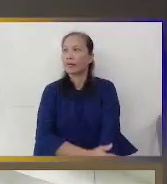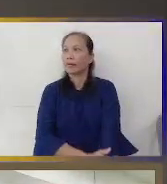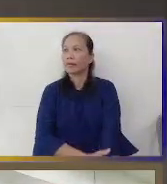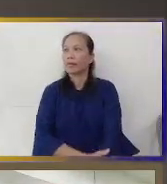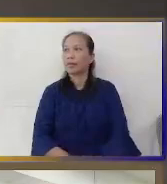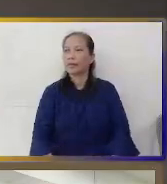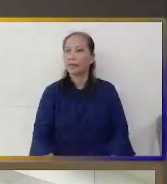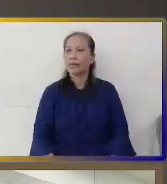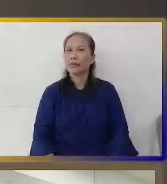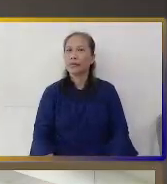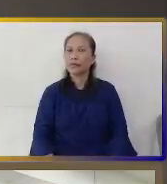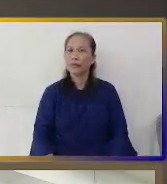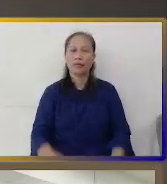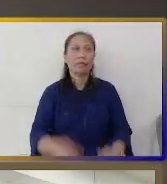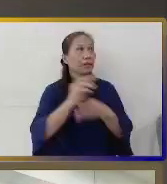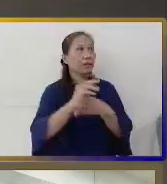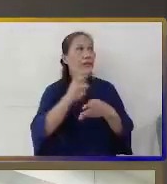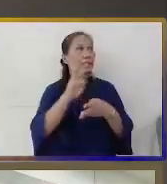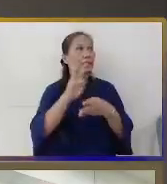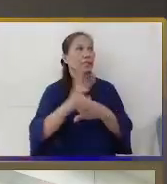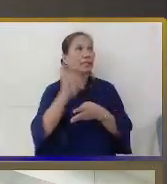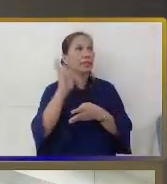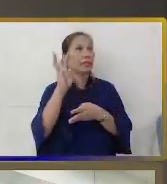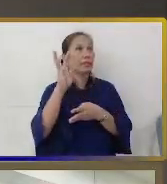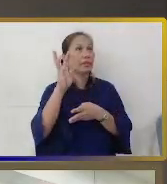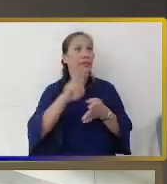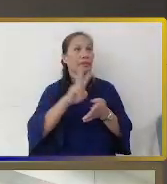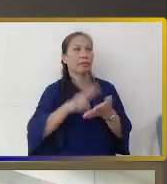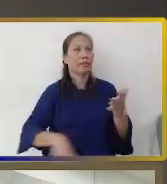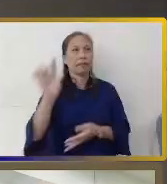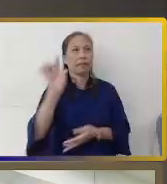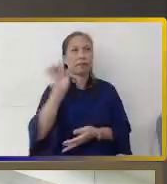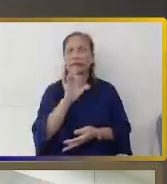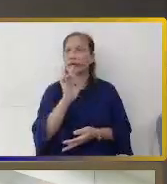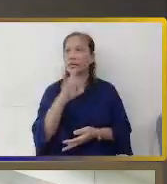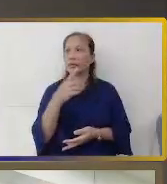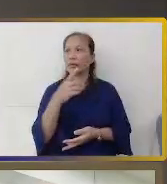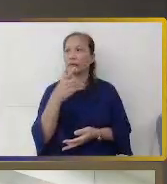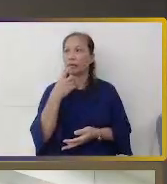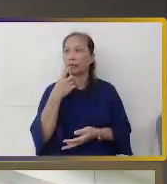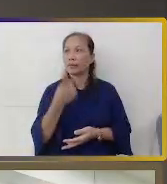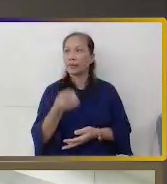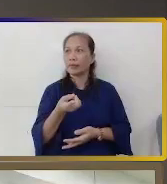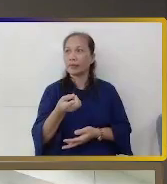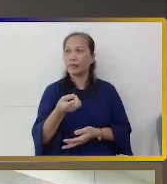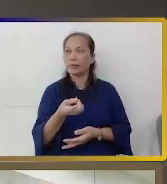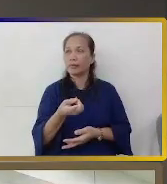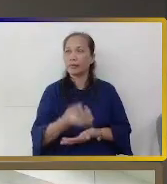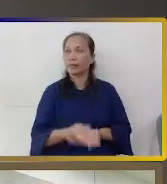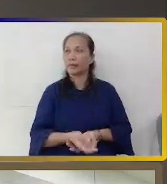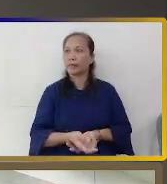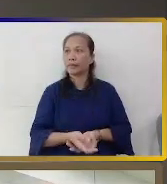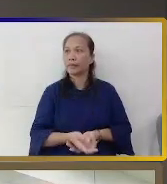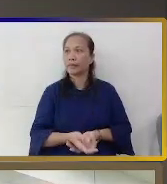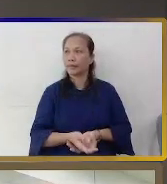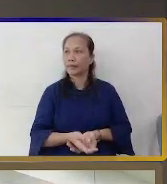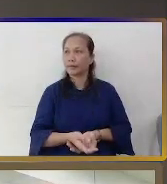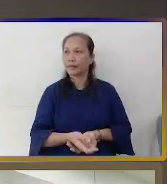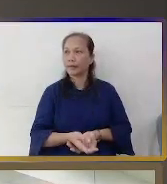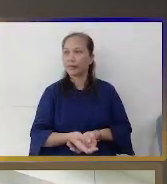babasahin Matthew chapter 16 verse number 18 All right are you there